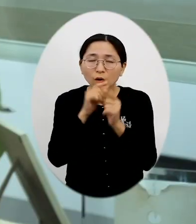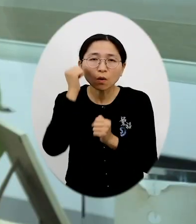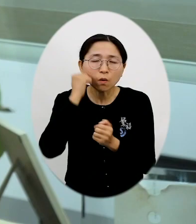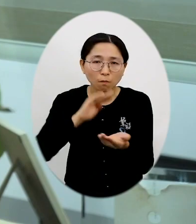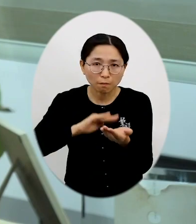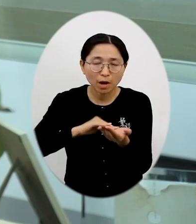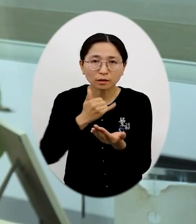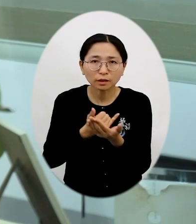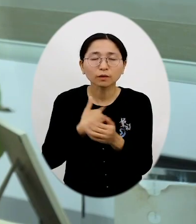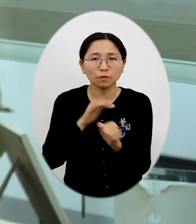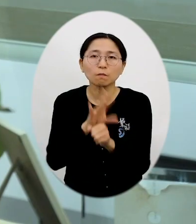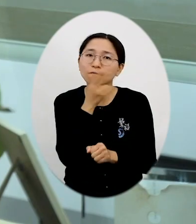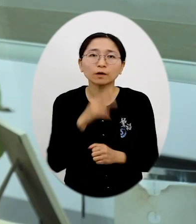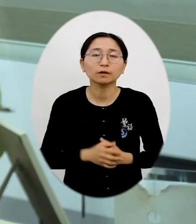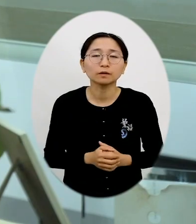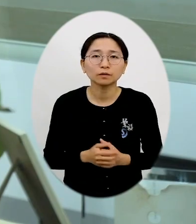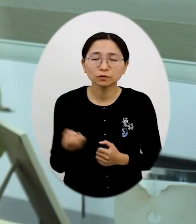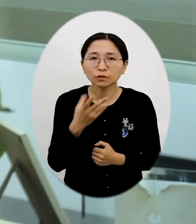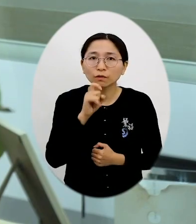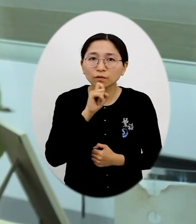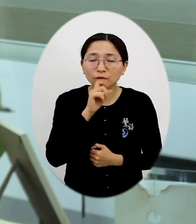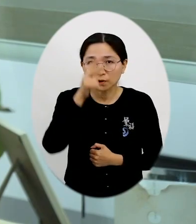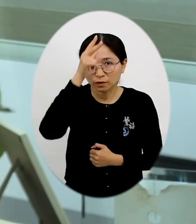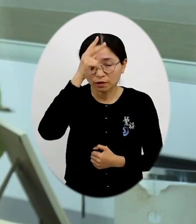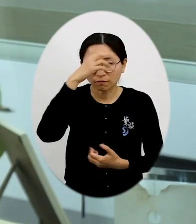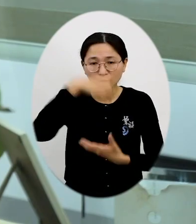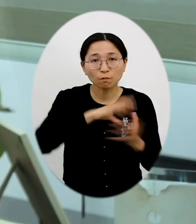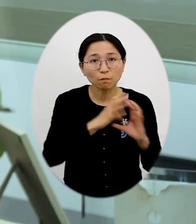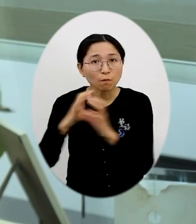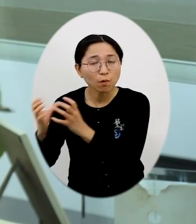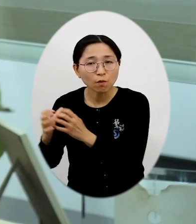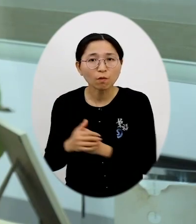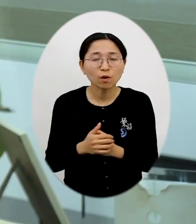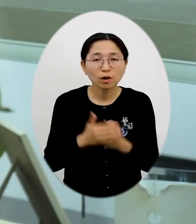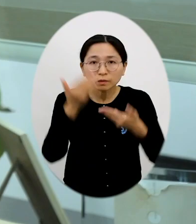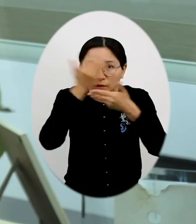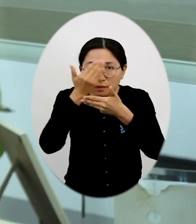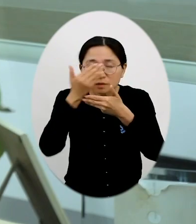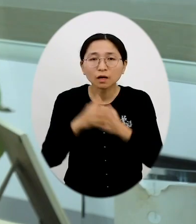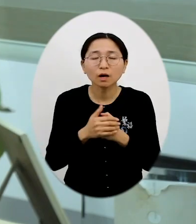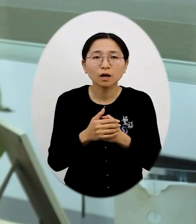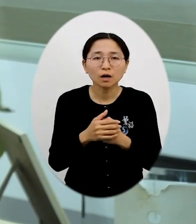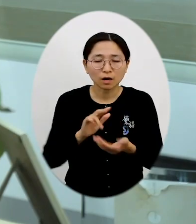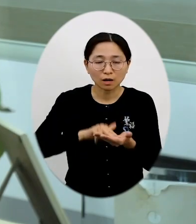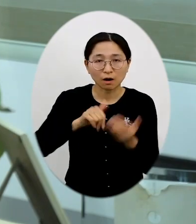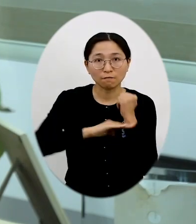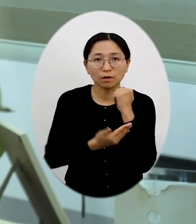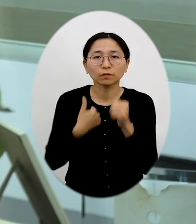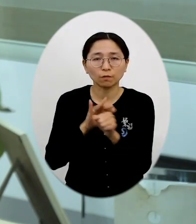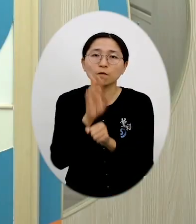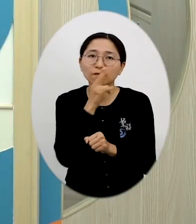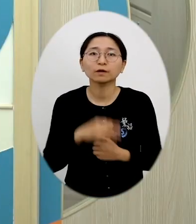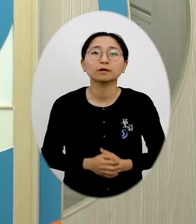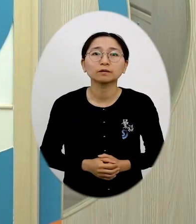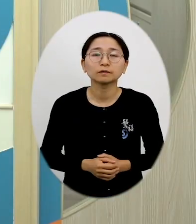論生老病死，我哋都會有需要去傳譯嘅。另外，政府部門啦，或者係一啲電視節目啊、立法會，我哋都會要兼顧